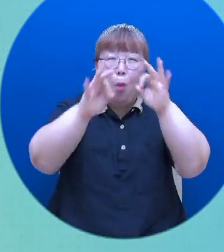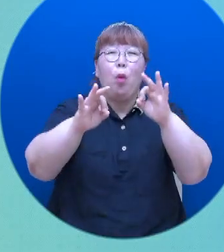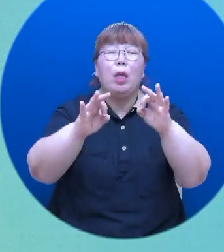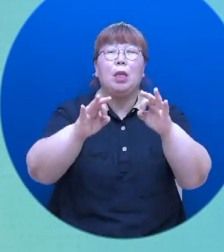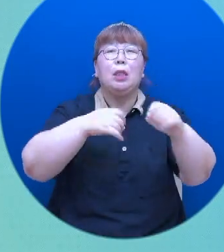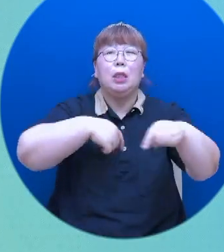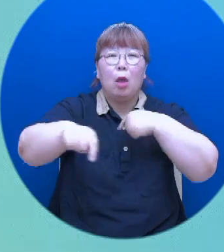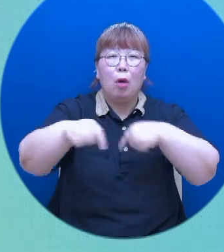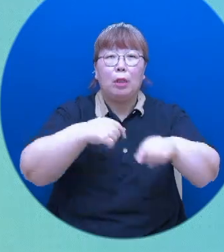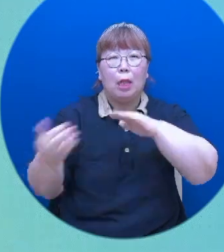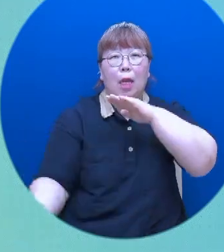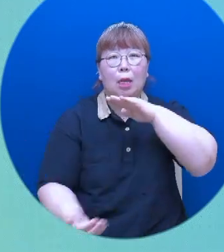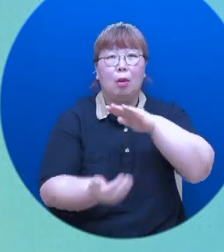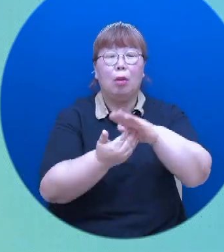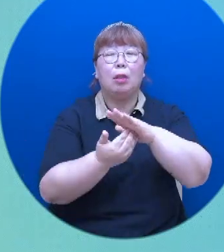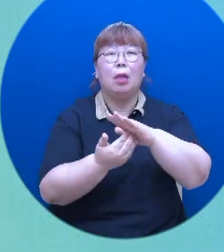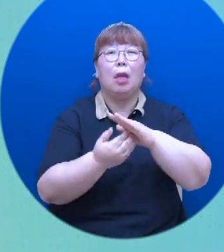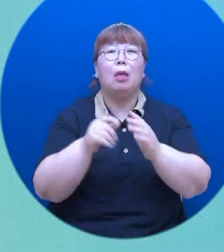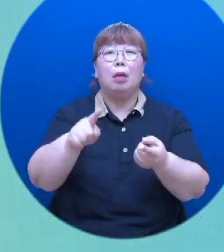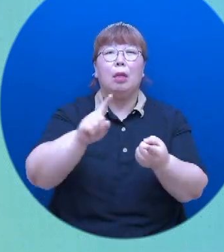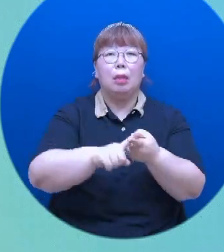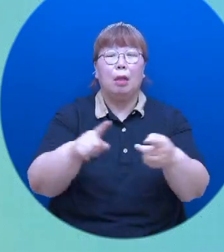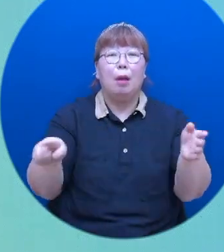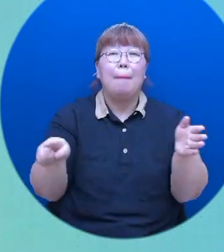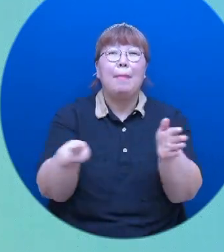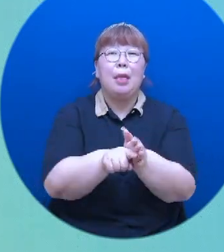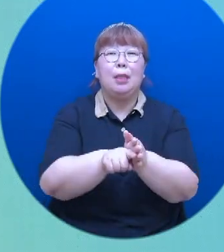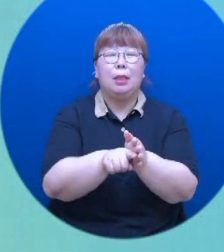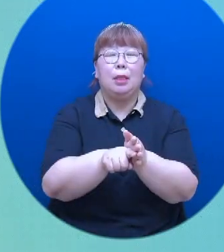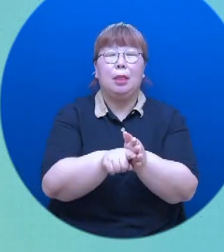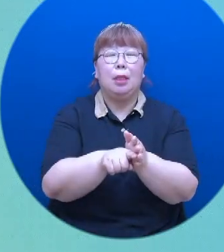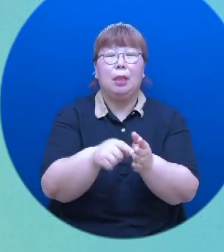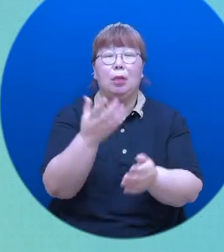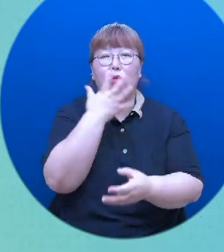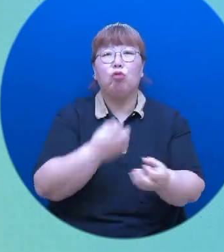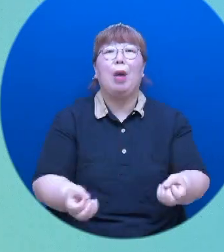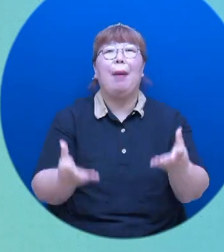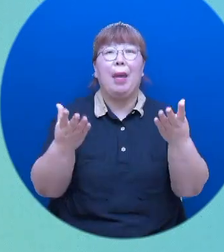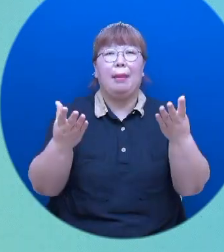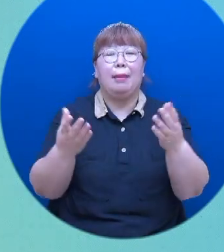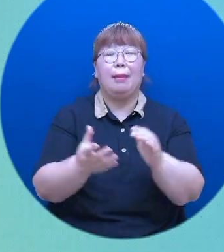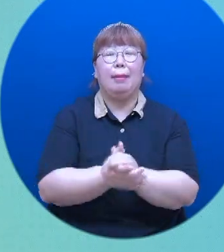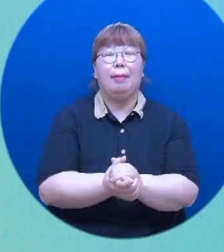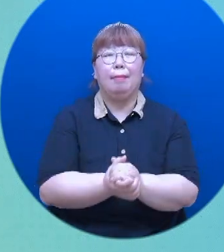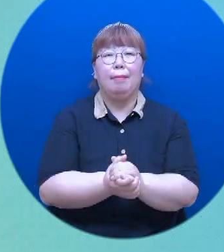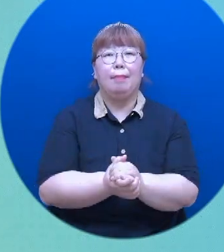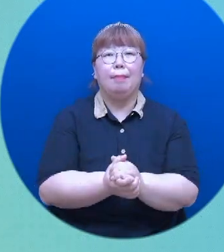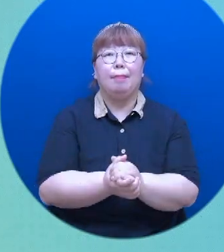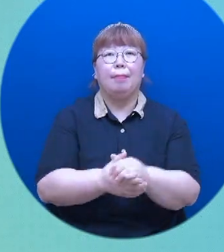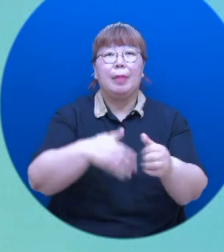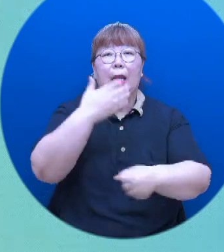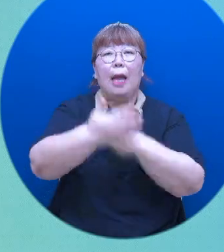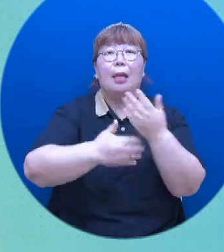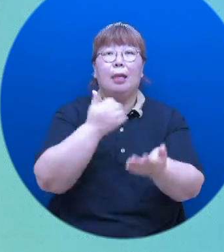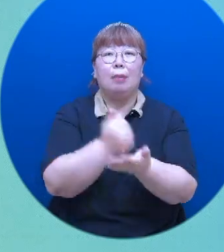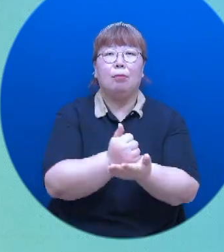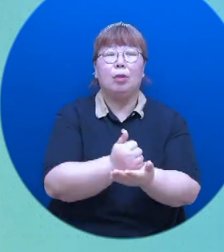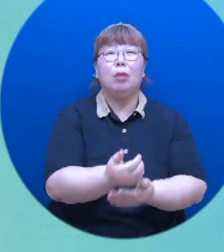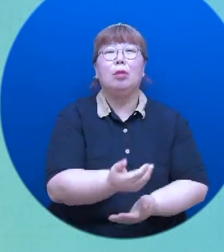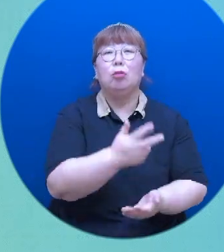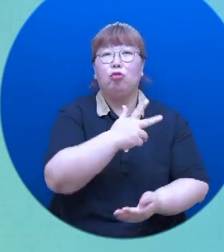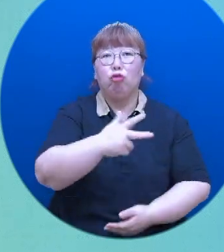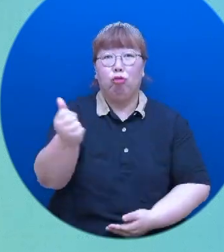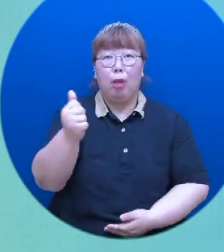이루어 내신다. 이 사실을 믿으시기를 주의 이름으로 축원합니다. 하나님은 지금도 주의 백성들을